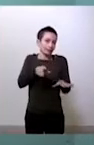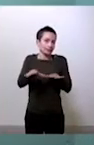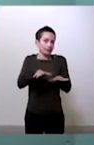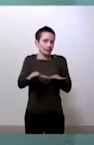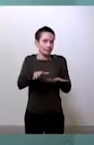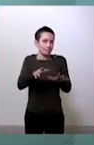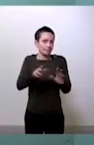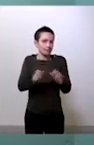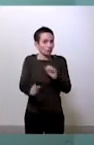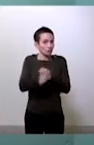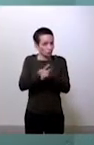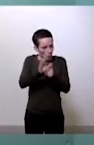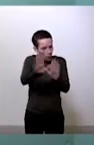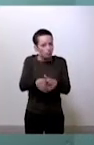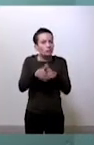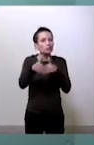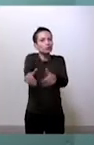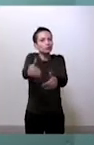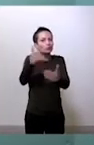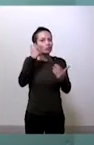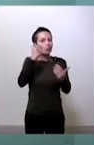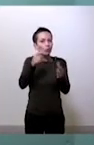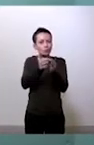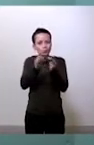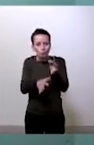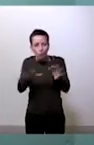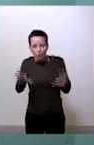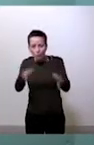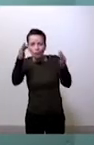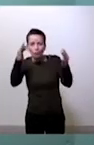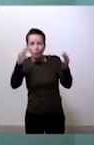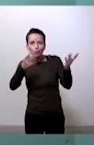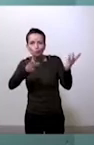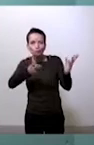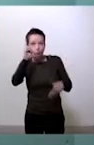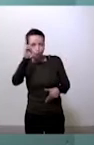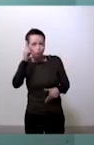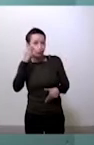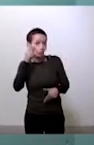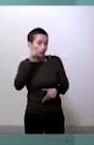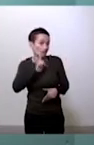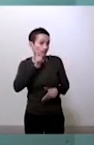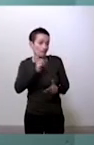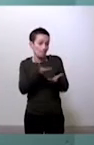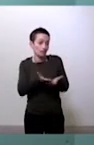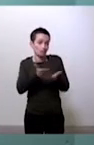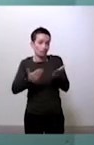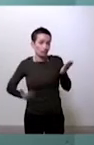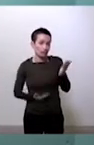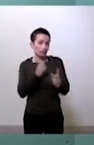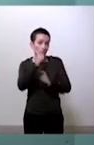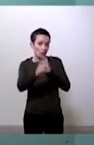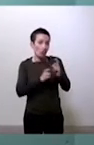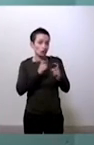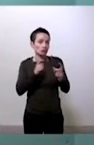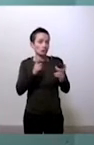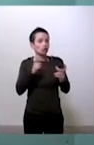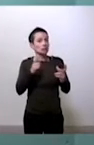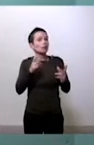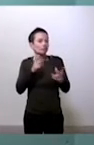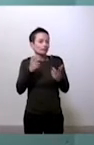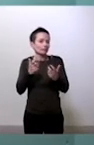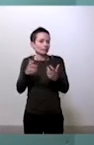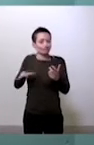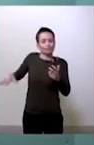dynamique d'innovation pour trouver des solutions pour les femmes victimes de violences et notamment mobiliser le